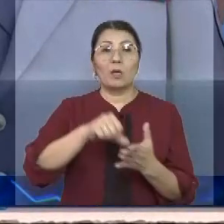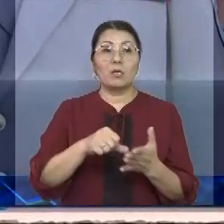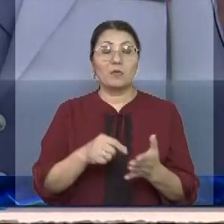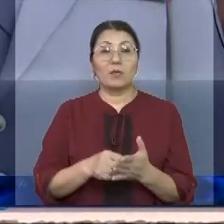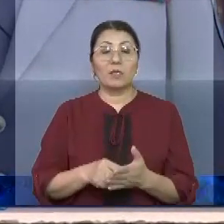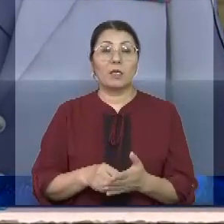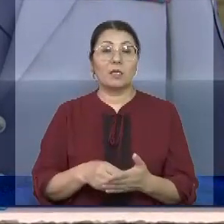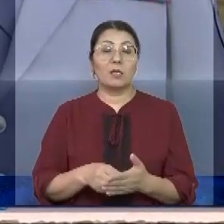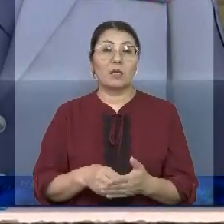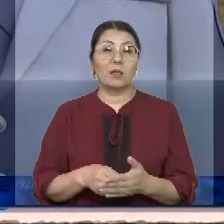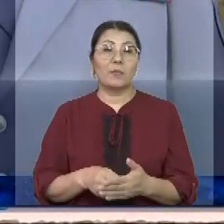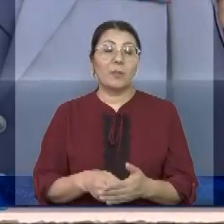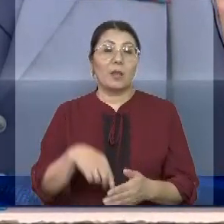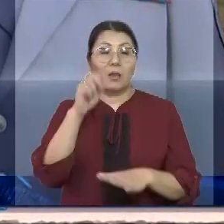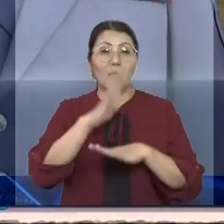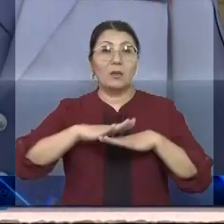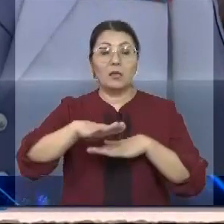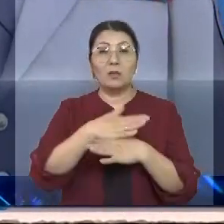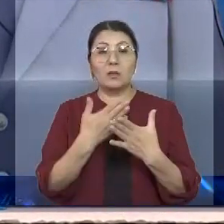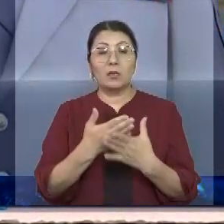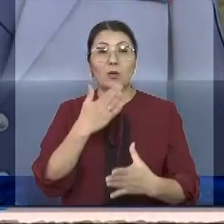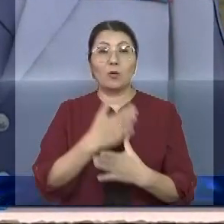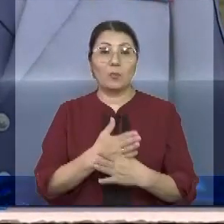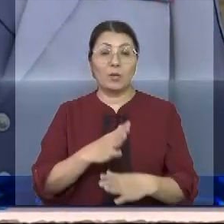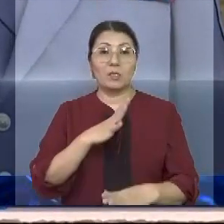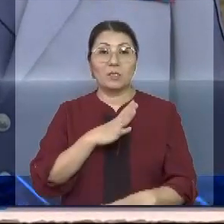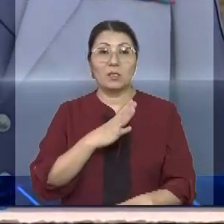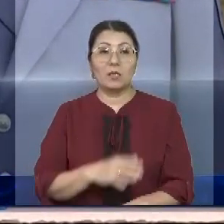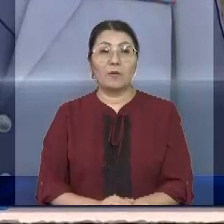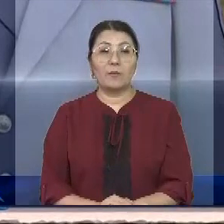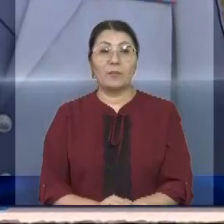мен Тәжікстан елдеріне де көмек жасады.